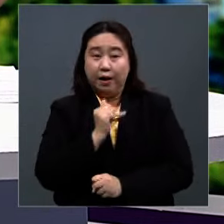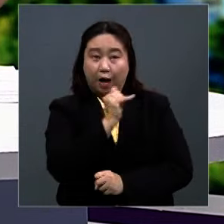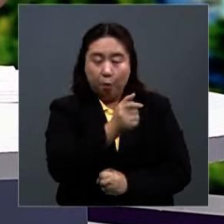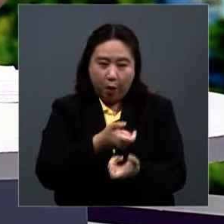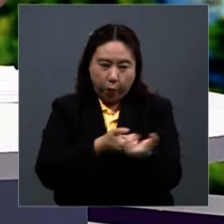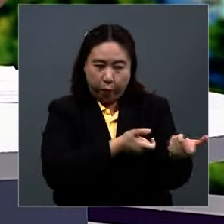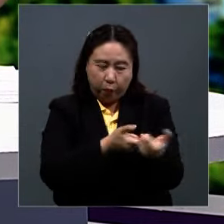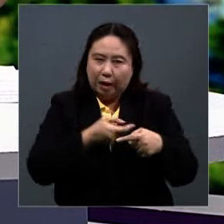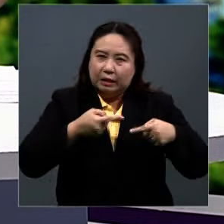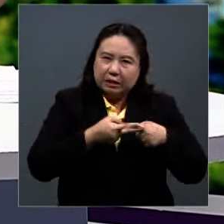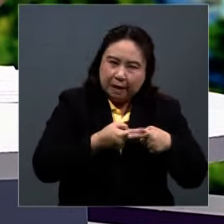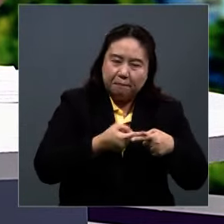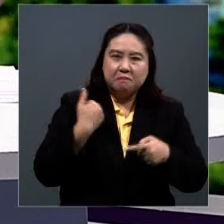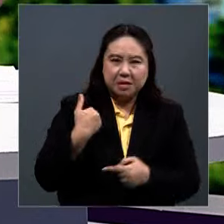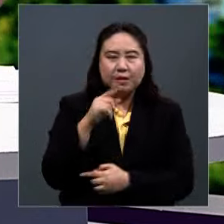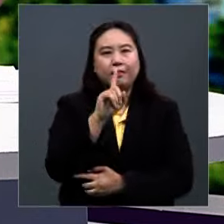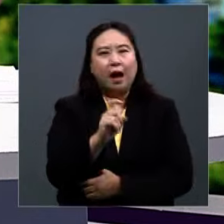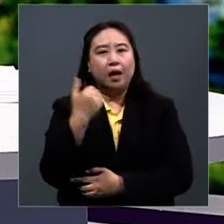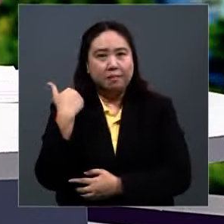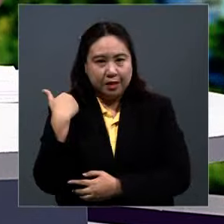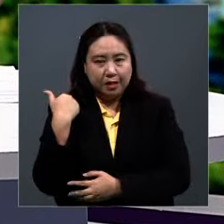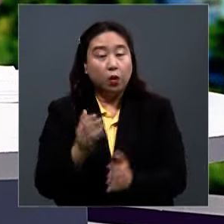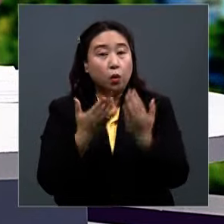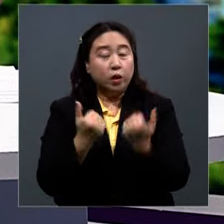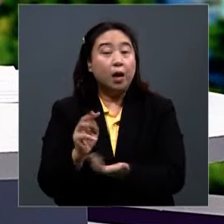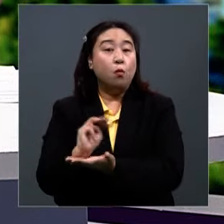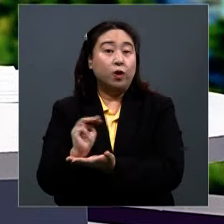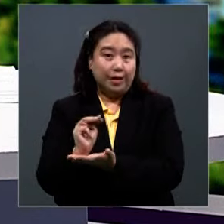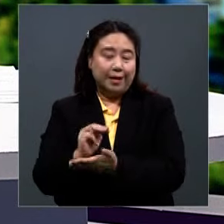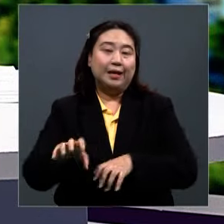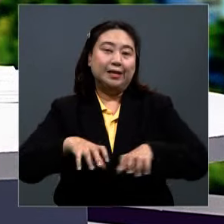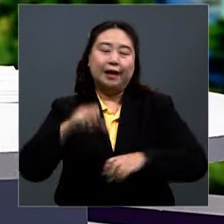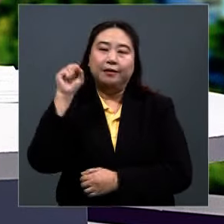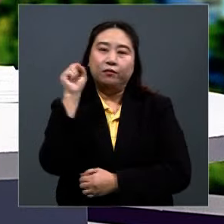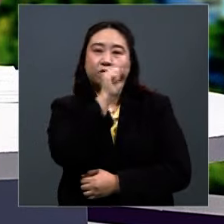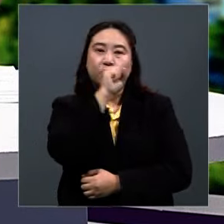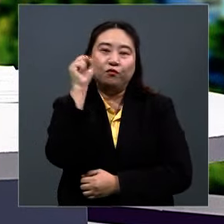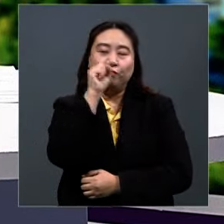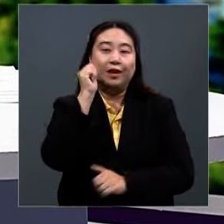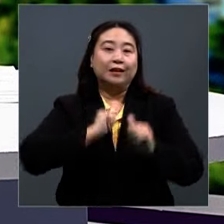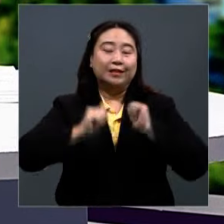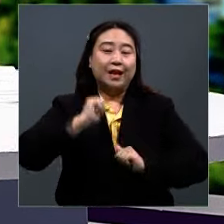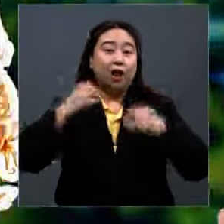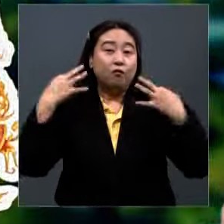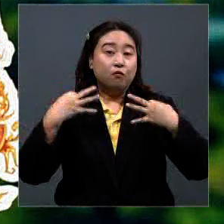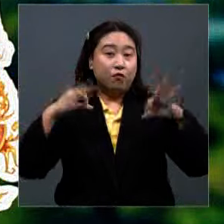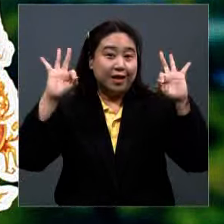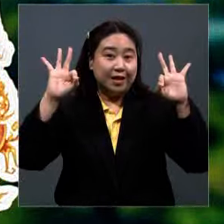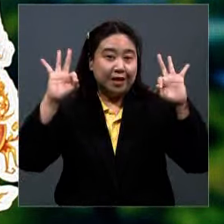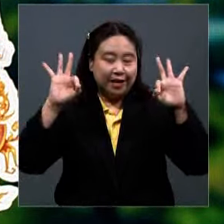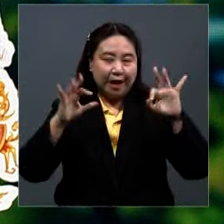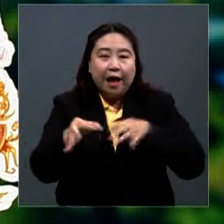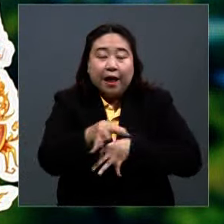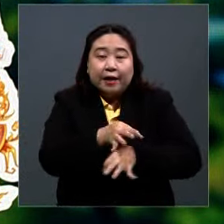ดเจ็บเสียชีวิตก็มีค่ะล่าสุดทางมูลนิธิตันปันจัดฟรีคอนเสิร์ตนะคะตั๊กแดนชลดาท่านคำขอบคุณ